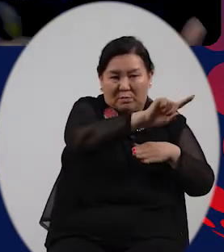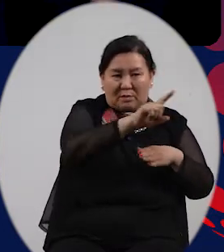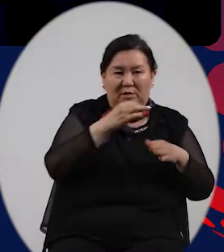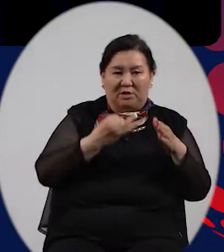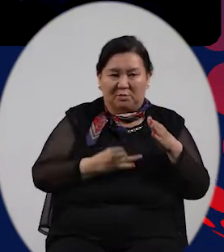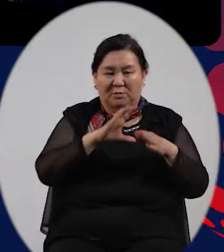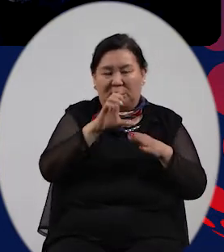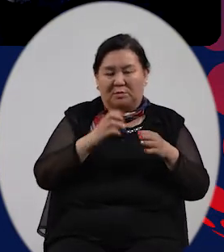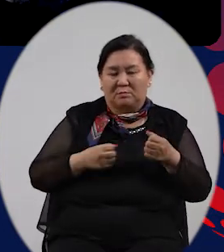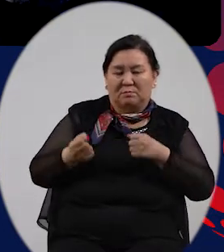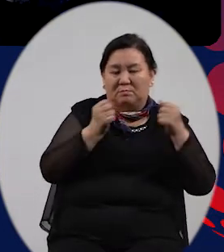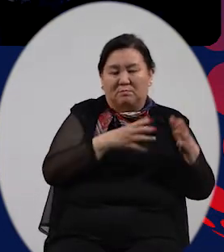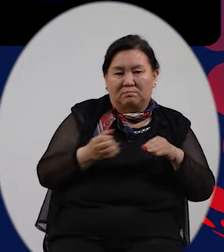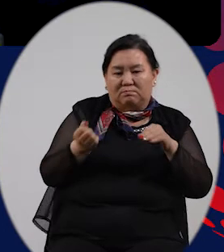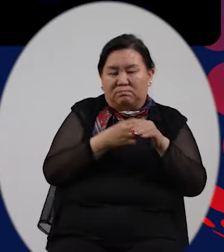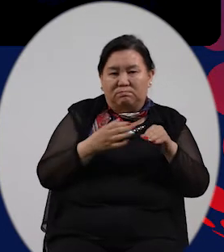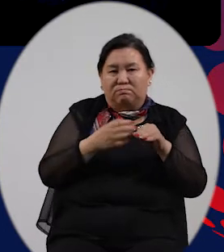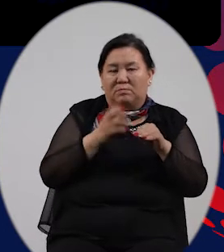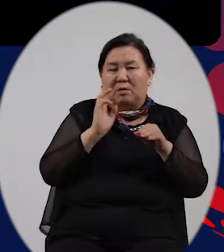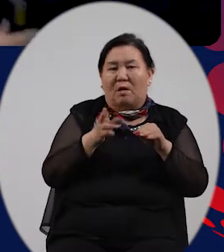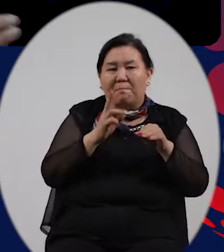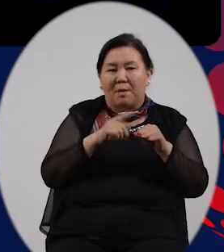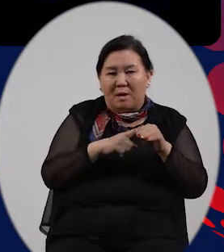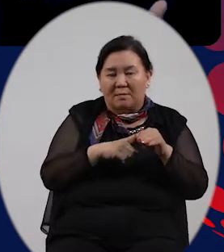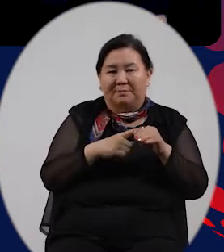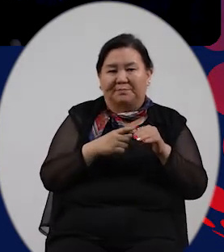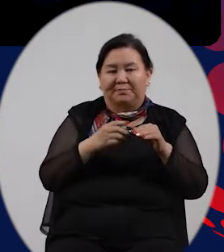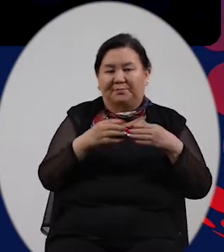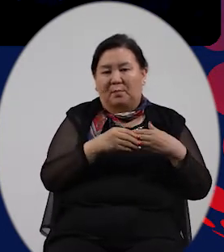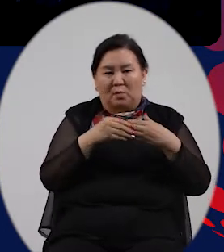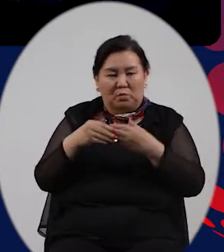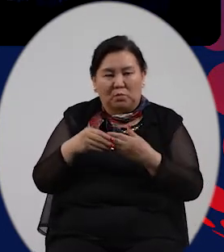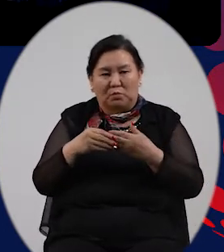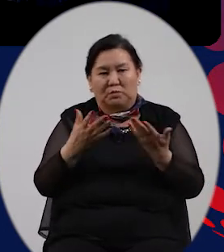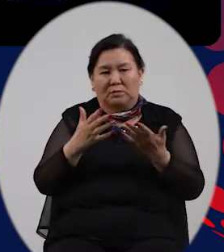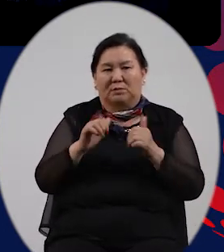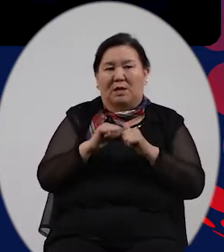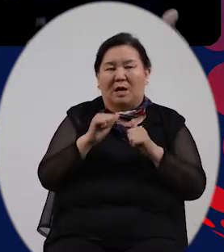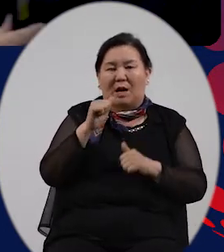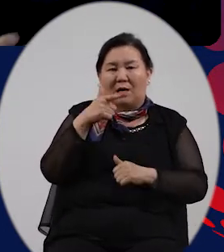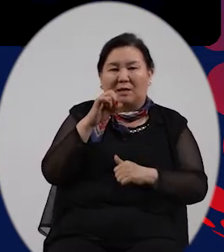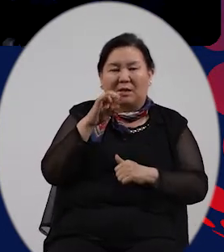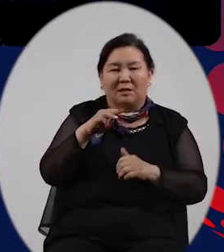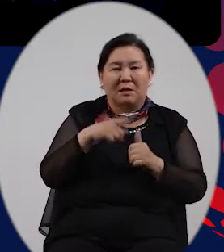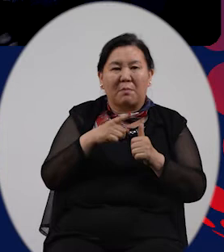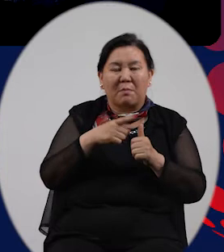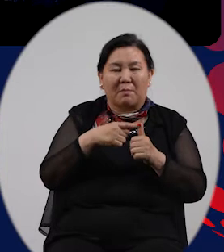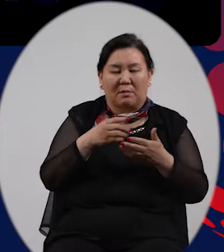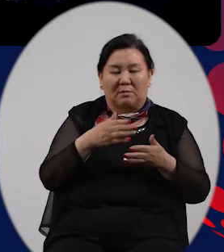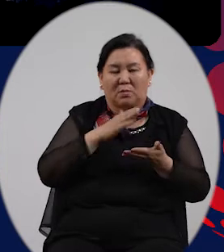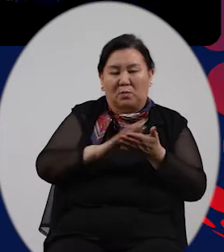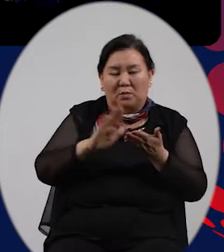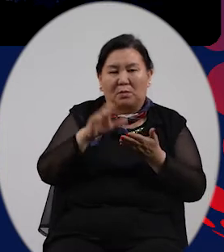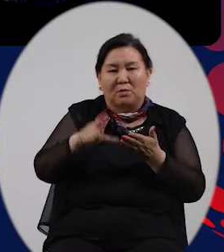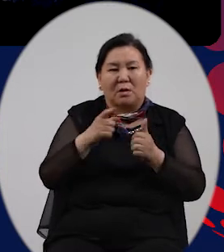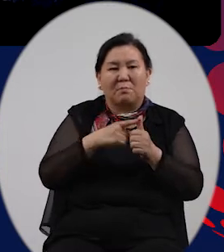бүтээгдэхүүнийг тээвэрлж байгаа тээвэрлэгчэд за энэ дунд зуучилж байгаа зуучийн агентууд гих зэрэгэр худалдагч худалдан